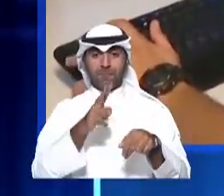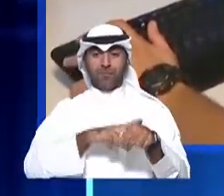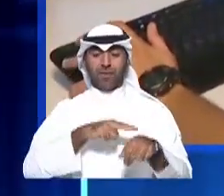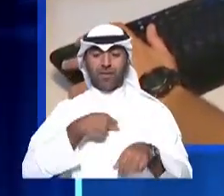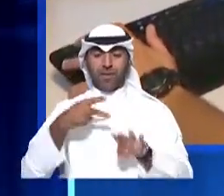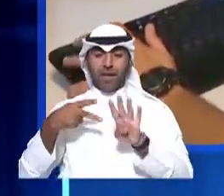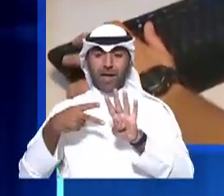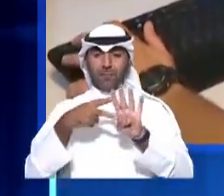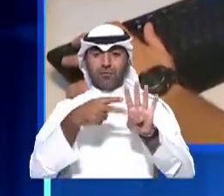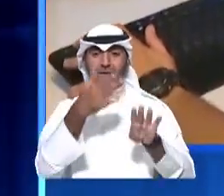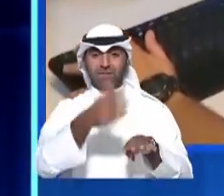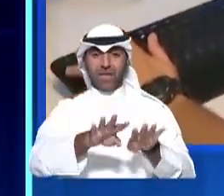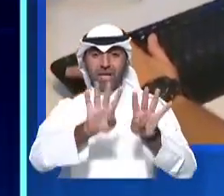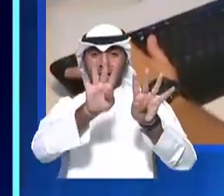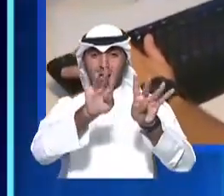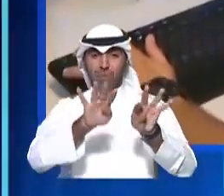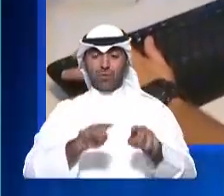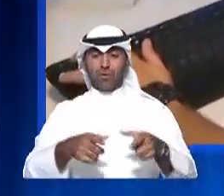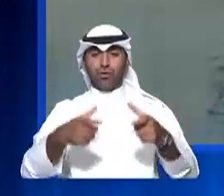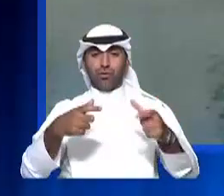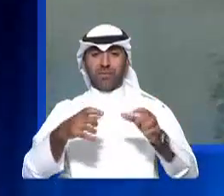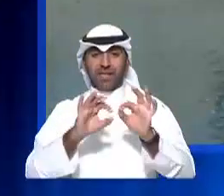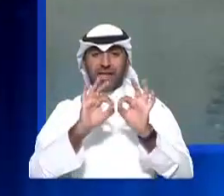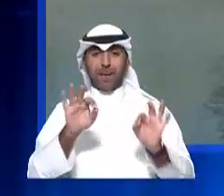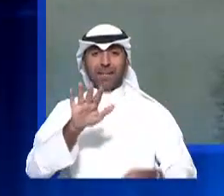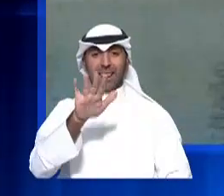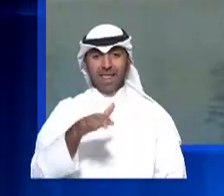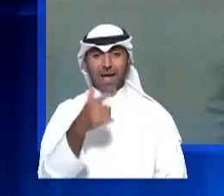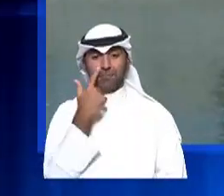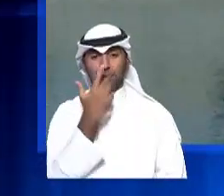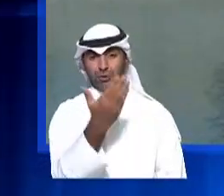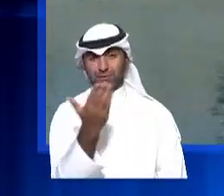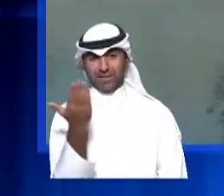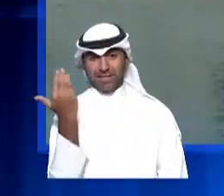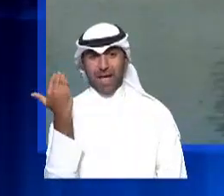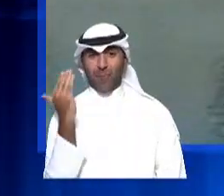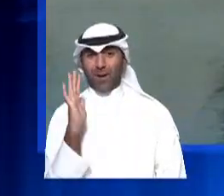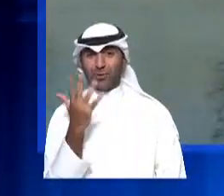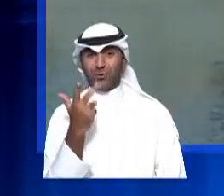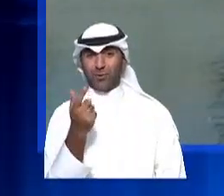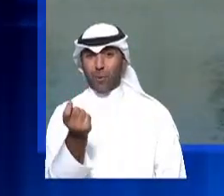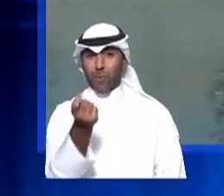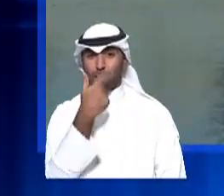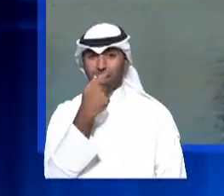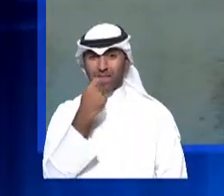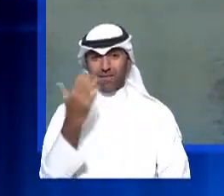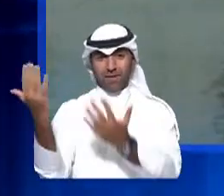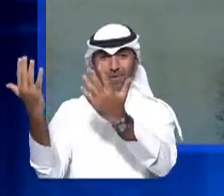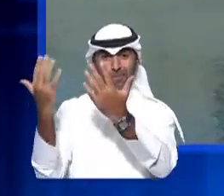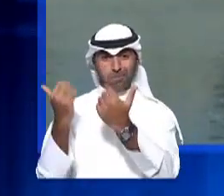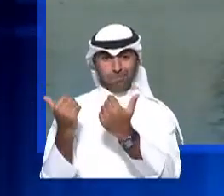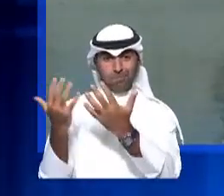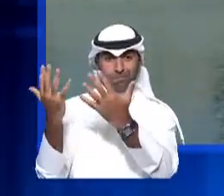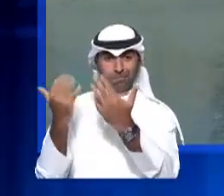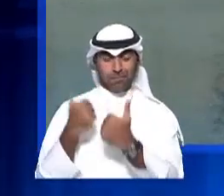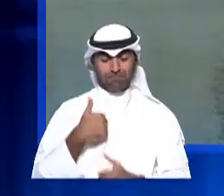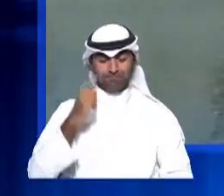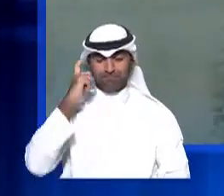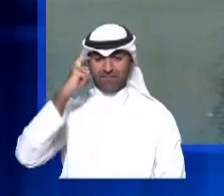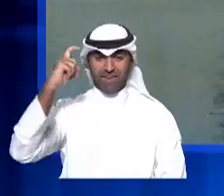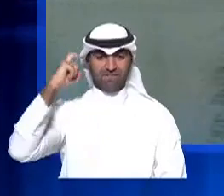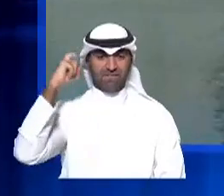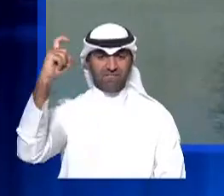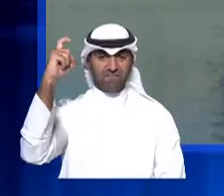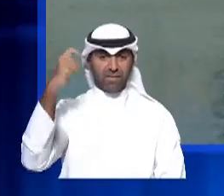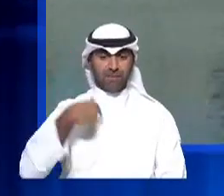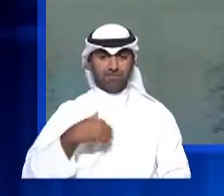الكويت. الضبطيات الأخيرة هي اكبر دليل في التعامل والحزم مع الجميع، تنفيذ القانون على الجميع من كبير